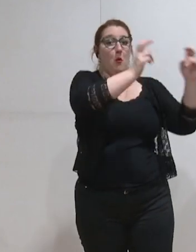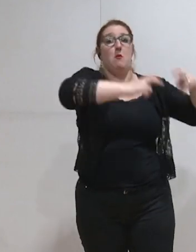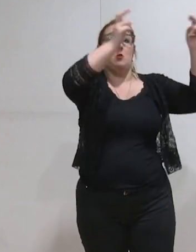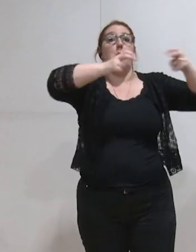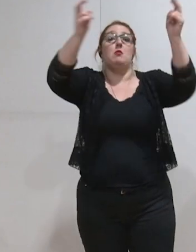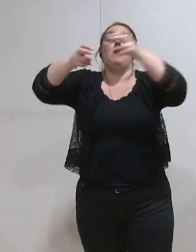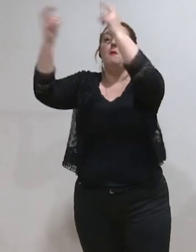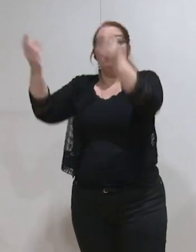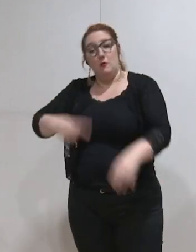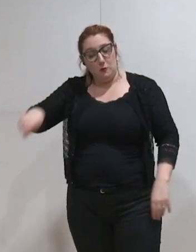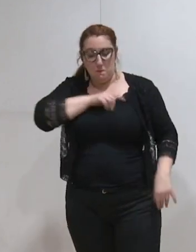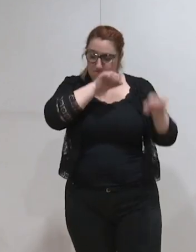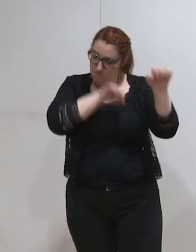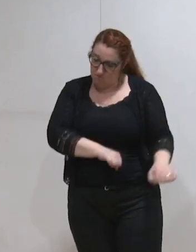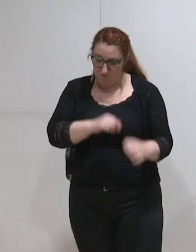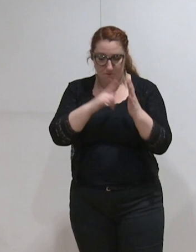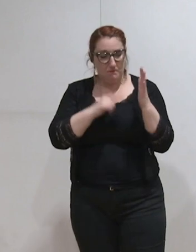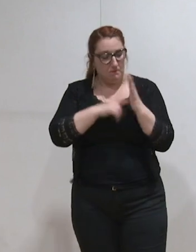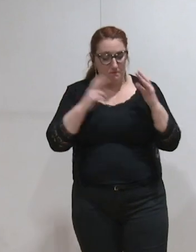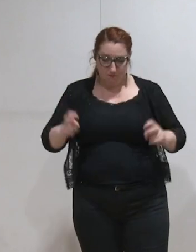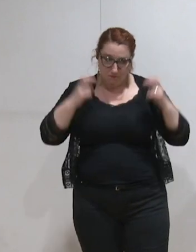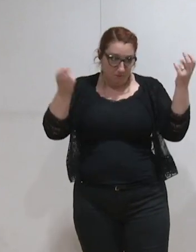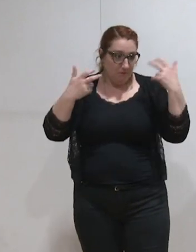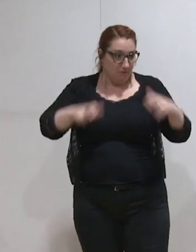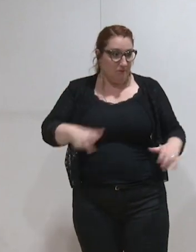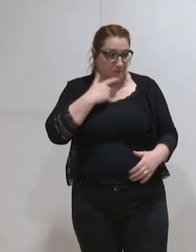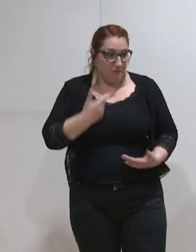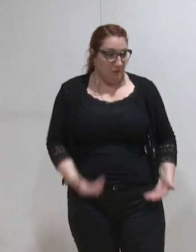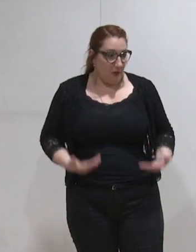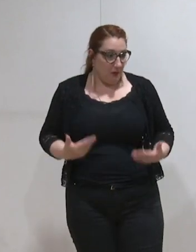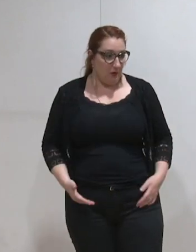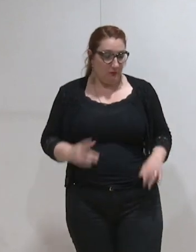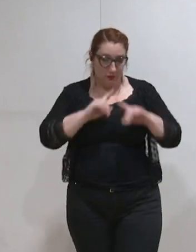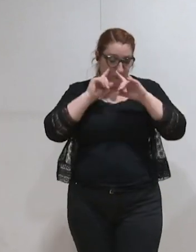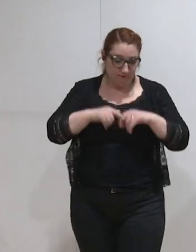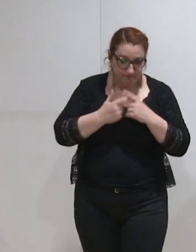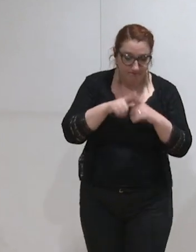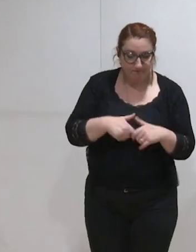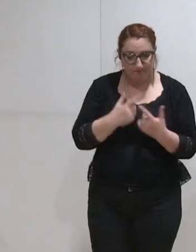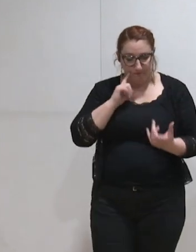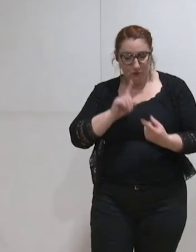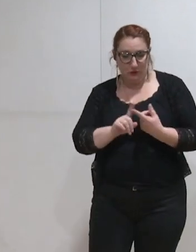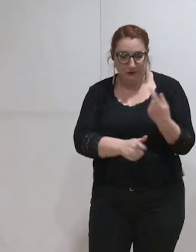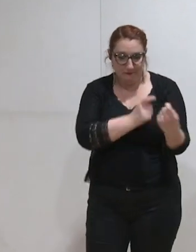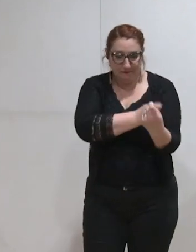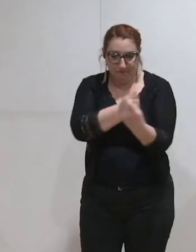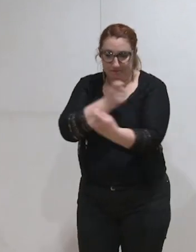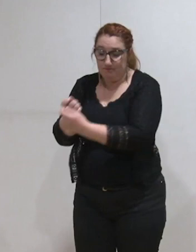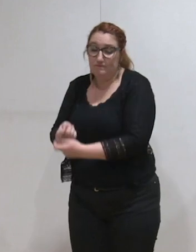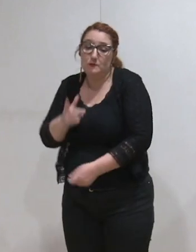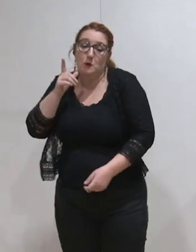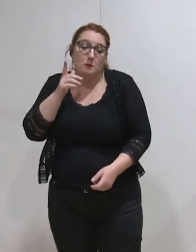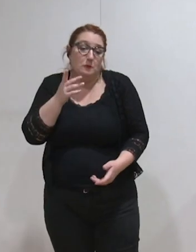voilà donc on ne peut pas faire autrement actuellement que de se poser les questions les plus pertinentes possibles pour ajuster les subventions au mieux possible